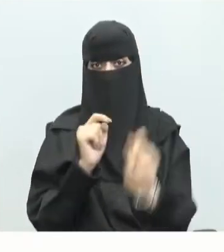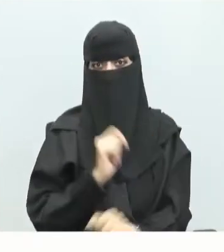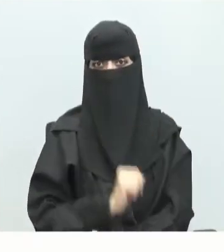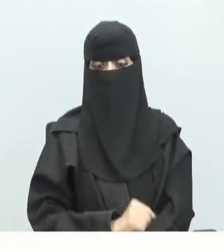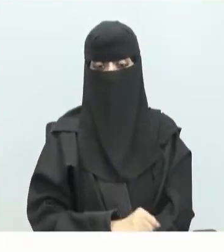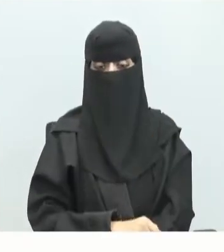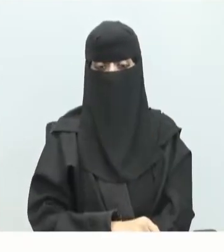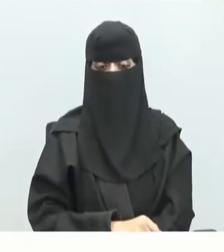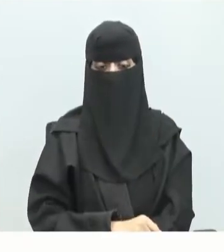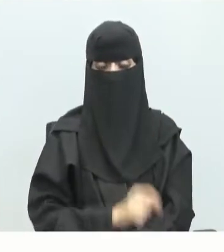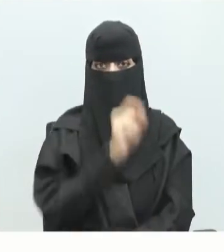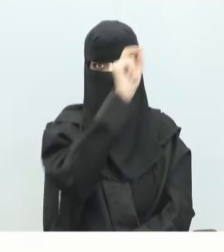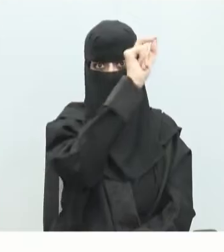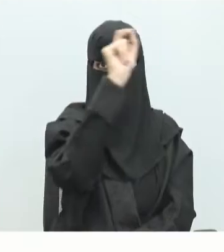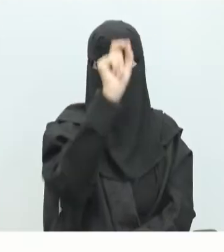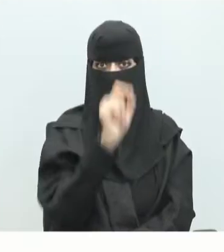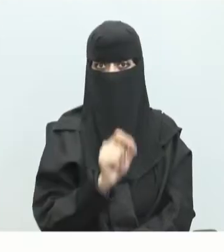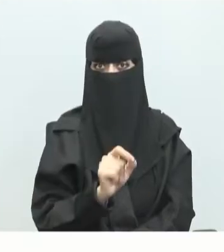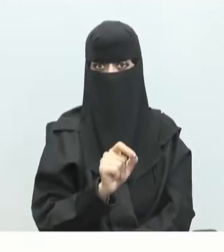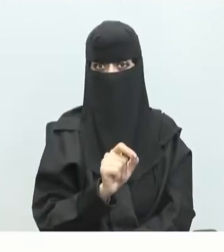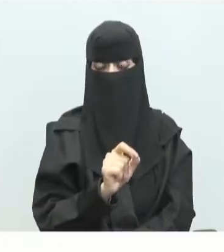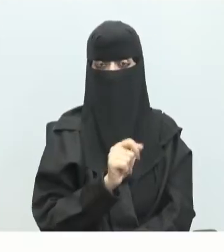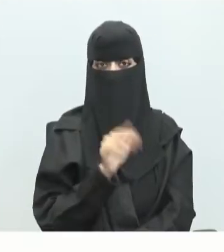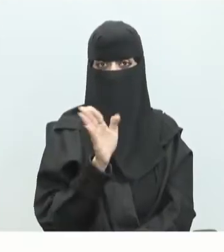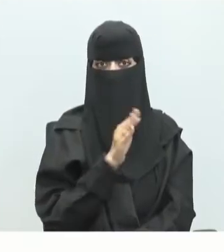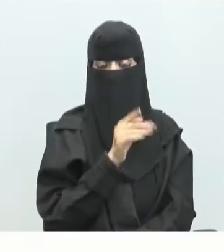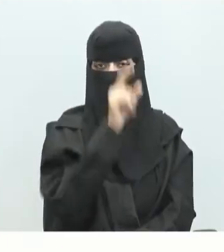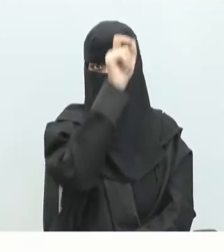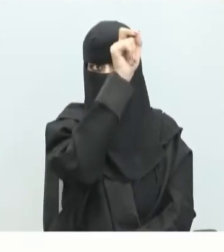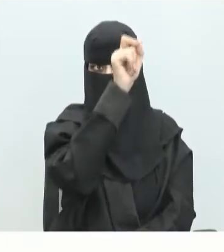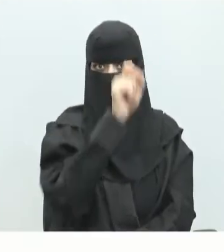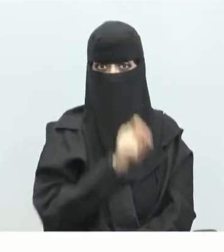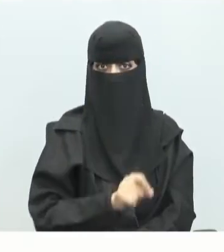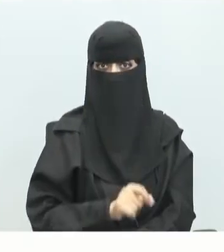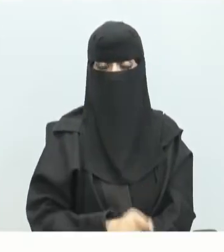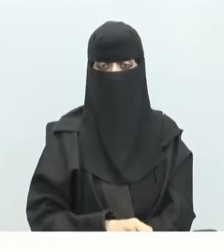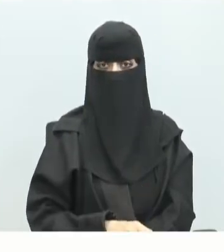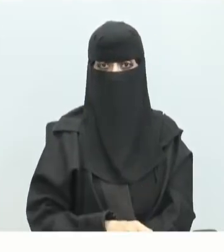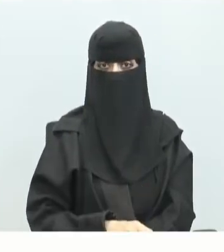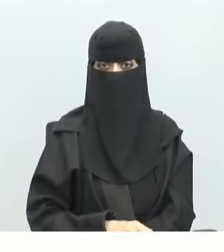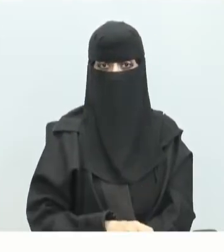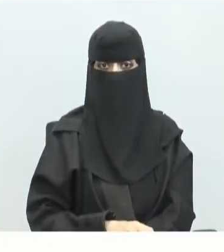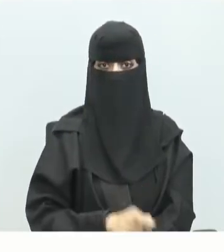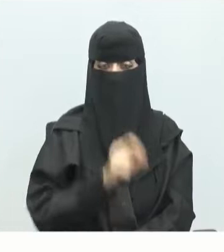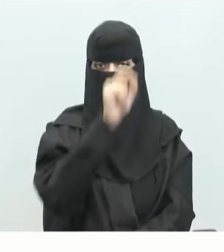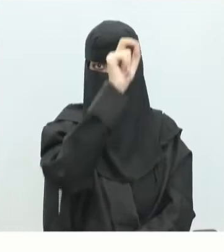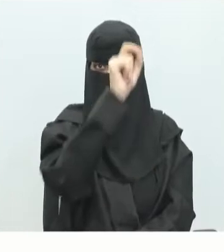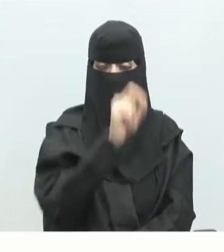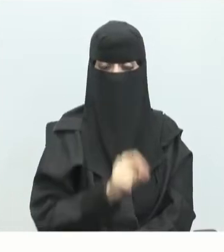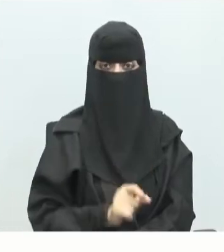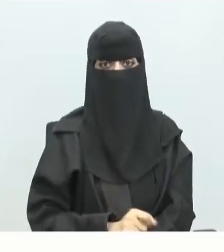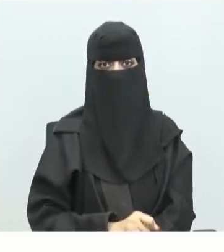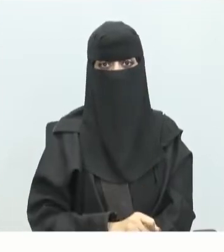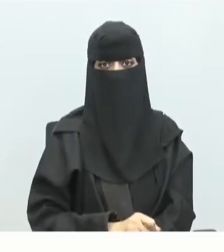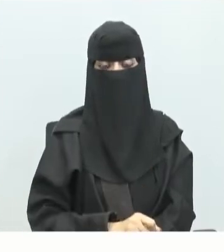من اعلى ثم اسفل اذا كتبنا او مثلنا العدد ماذا سته يليه لماذا العدد